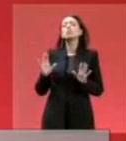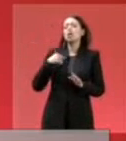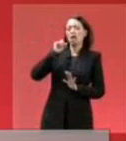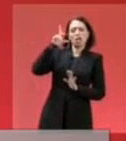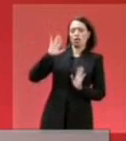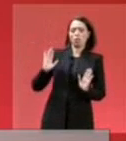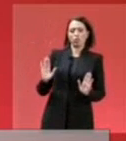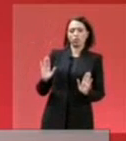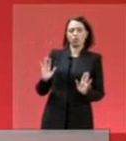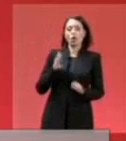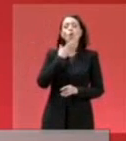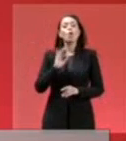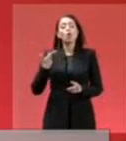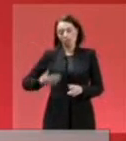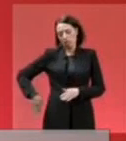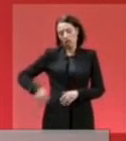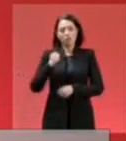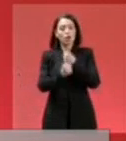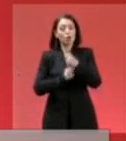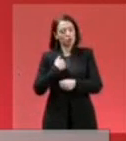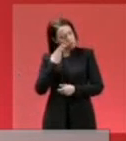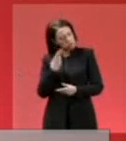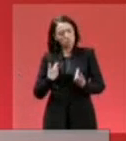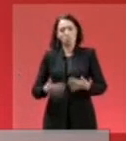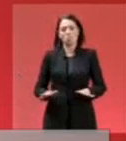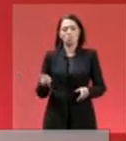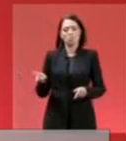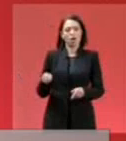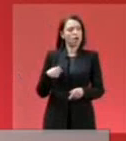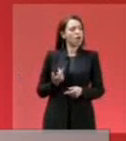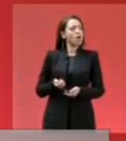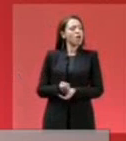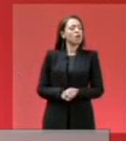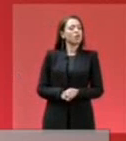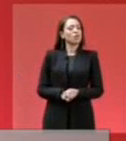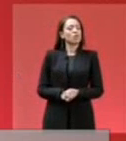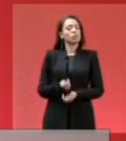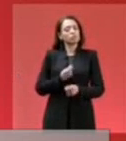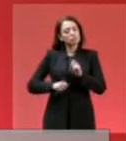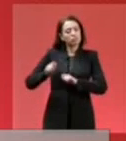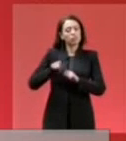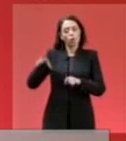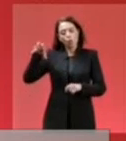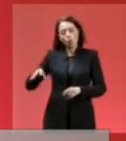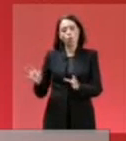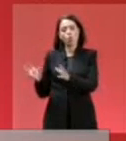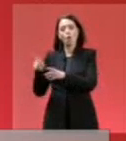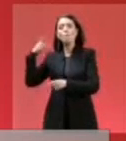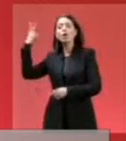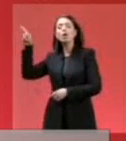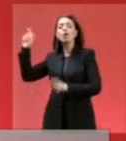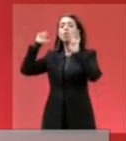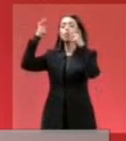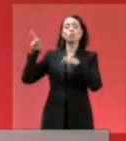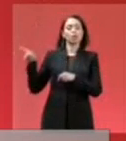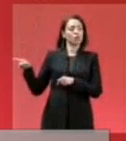εντύπωση, διότι τα τελευταία χρόνια το είδαμε να παίρνει σάρκα και οστά στο κόμμα της Νέας